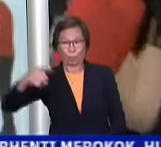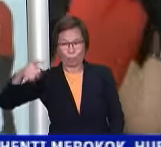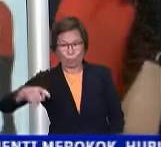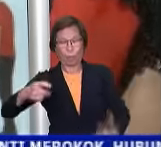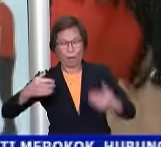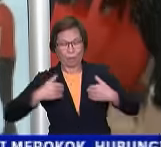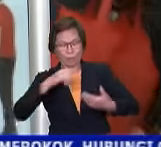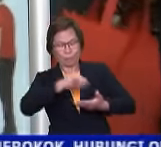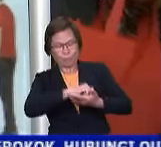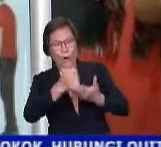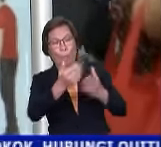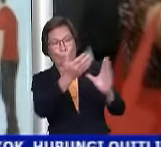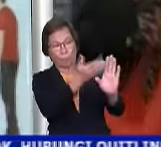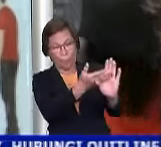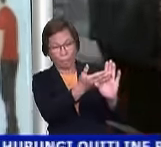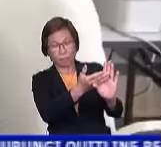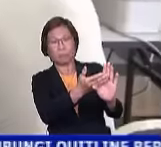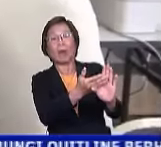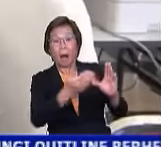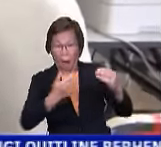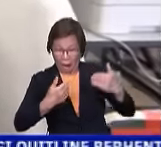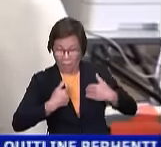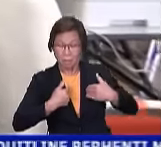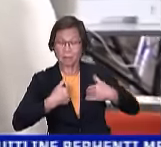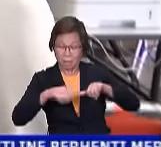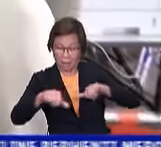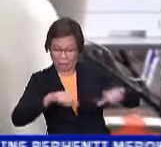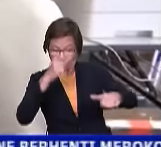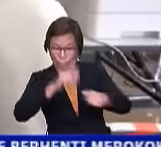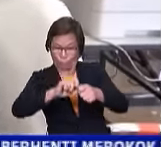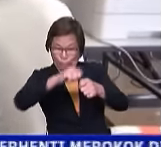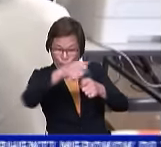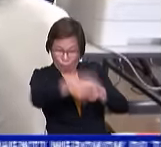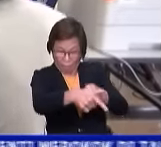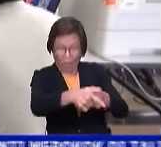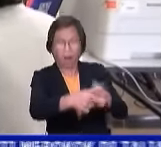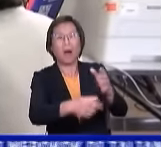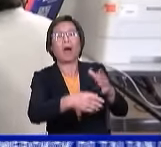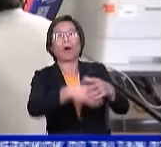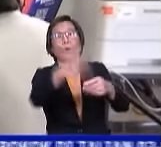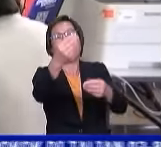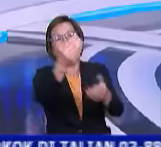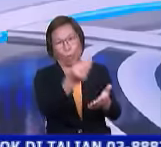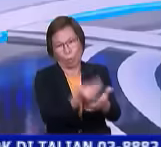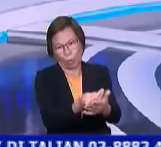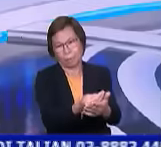mempunyai akaun bank yang masih aktif untuk bayaran pengeluaran tersebut.